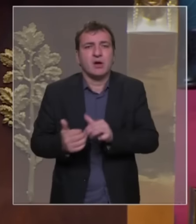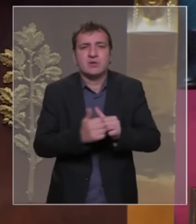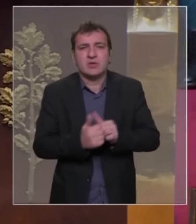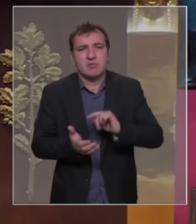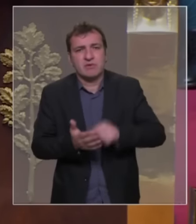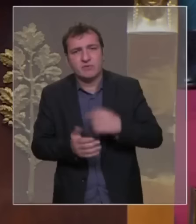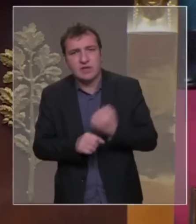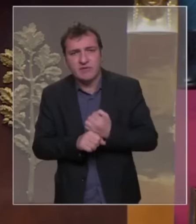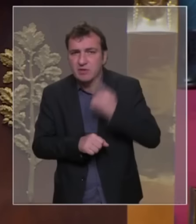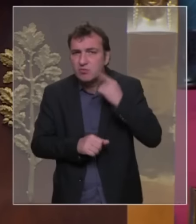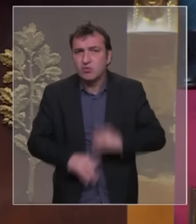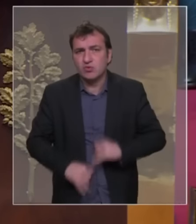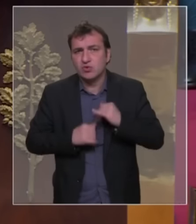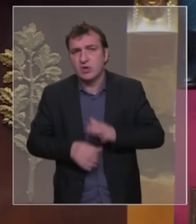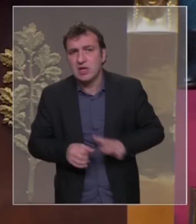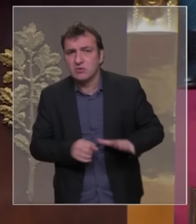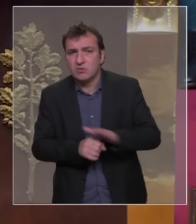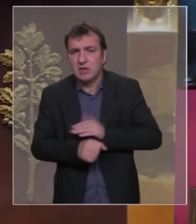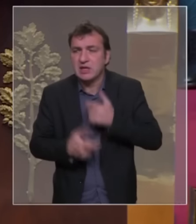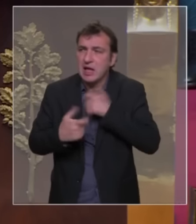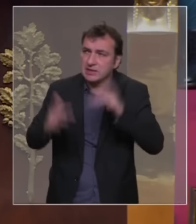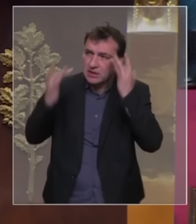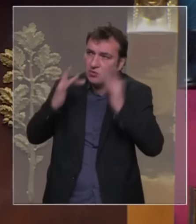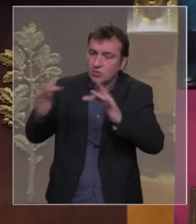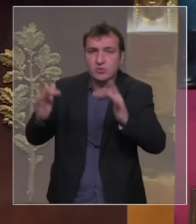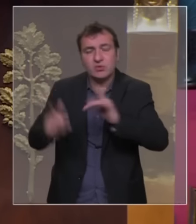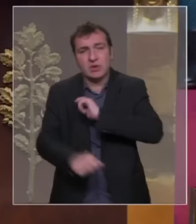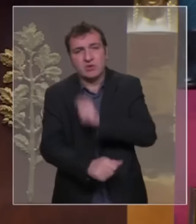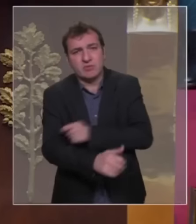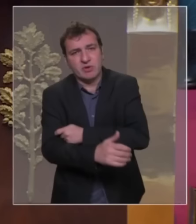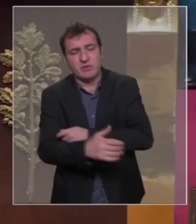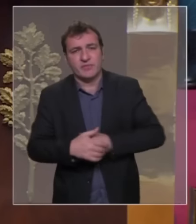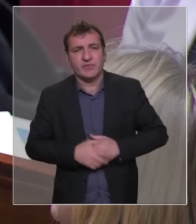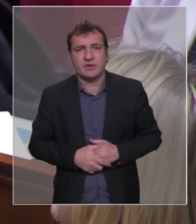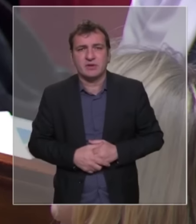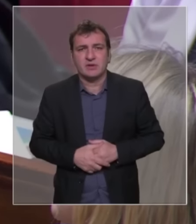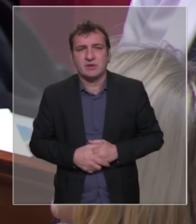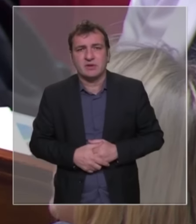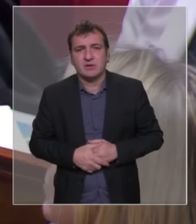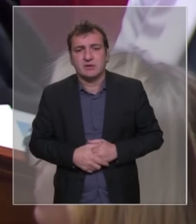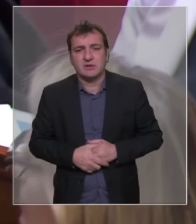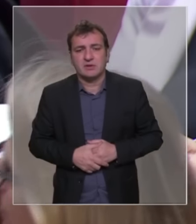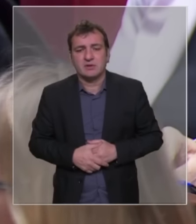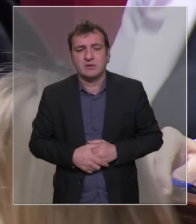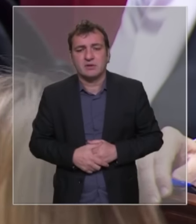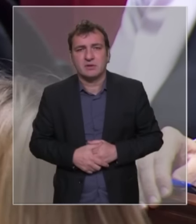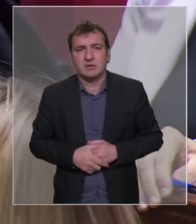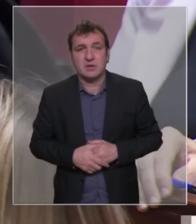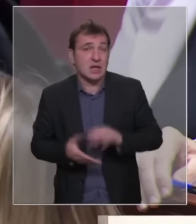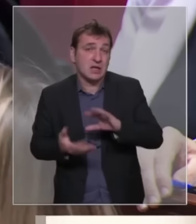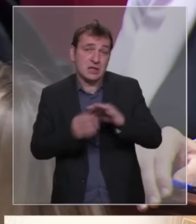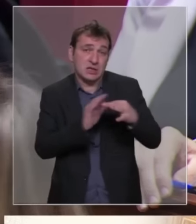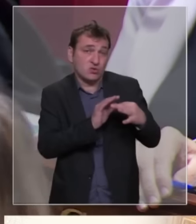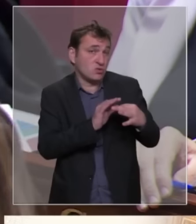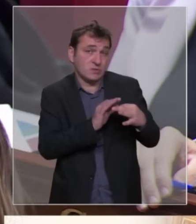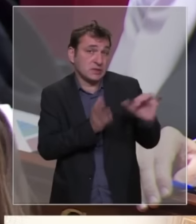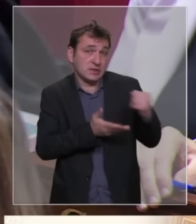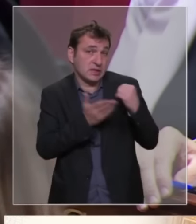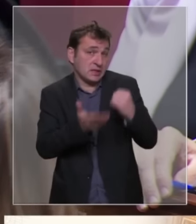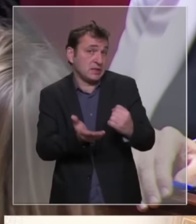que toute notre jeunesse ait accès à la culture et au sport. C'est la trace durable que doivent laisser les Jeux olympiques et